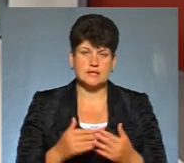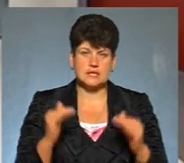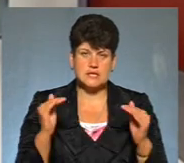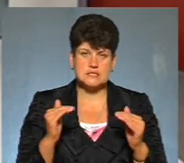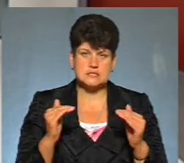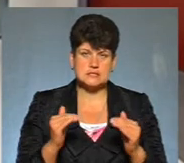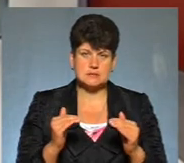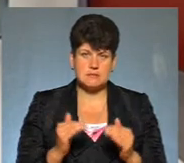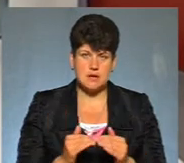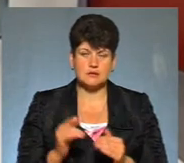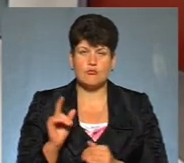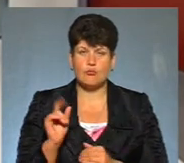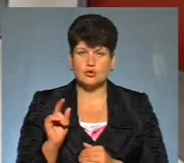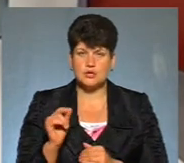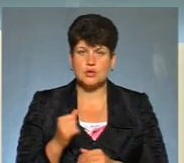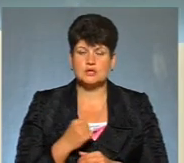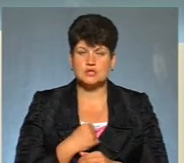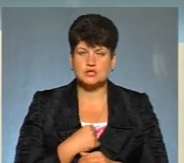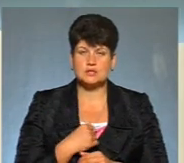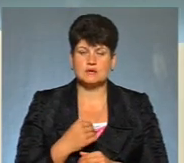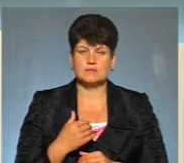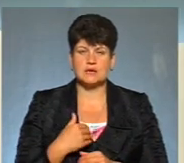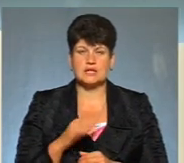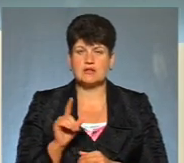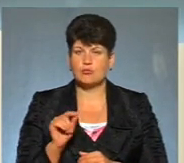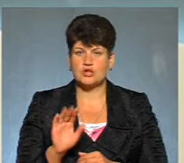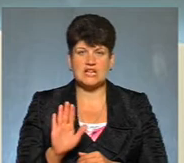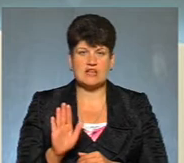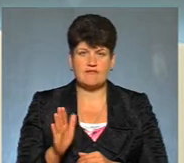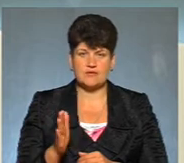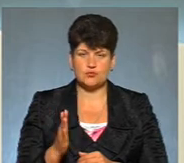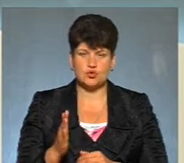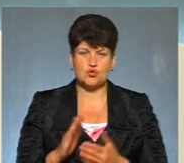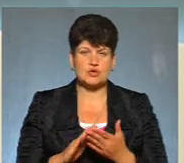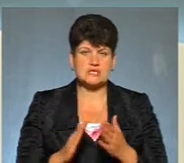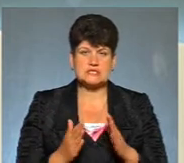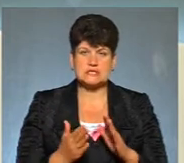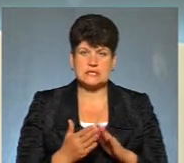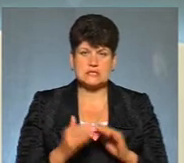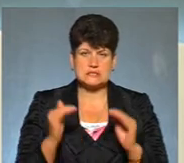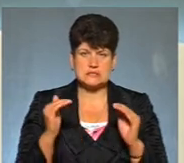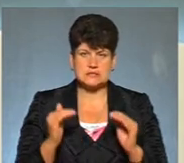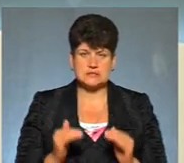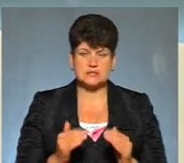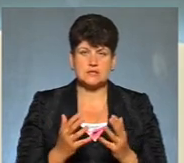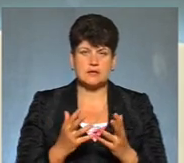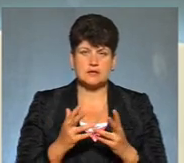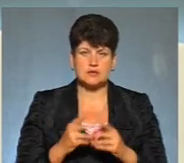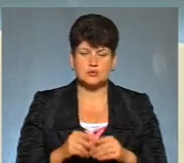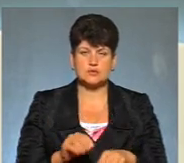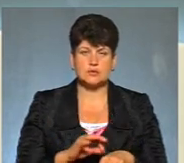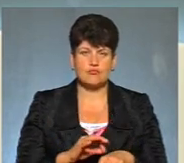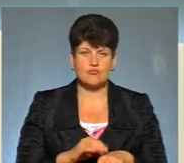в понеділок, але, на жаль, ми ні в понеділок, ні вівторок ситуації зниження кількості хворих практично